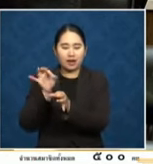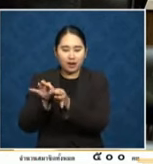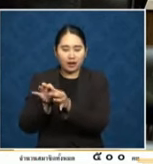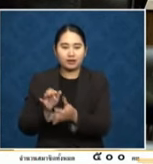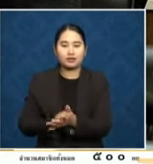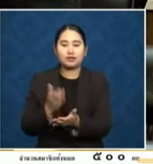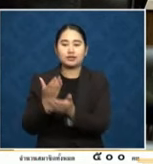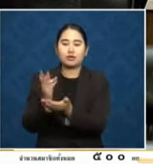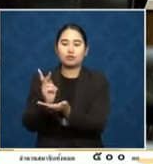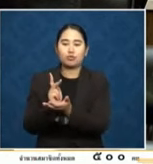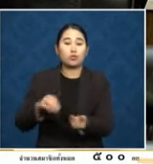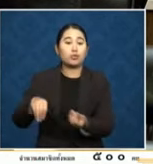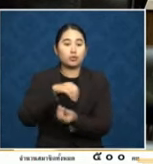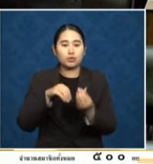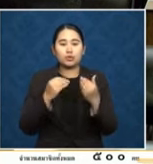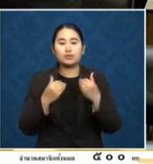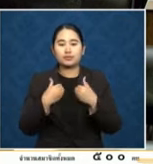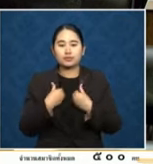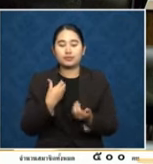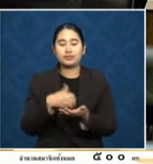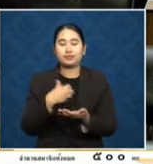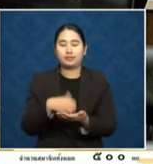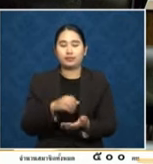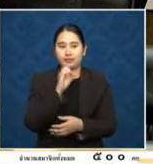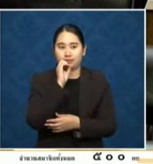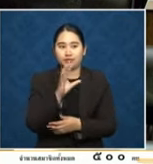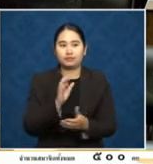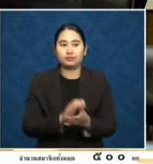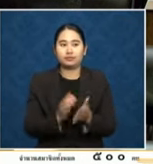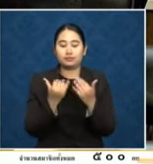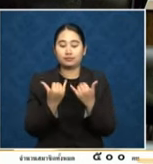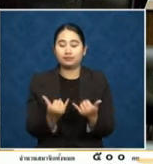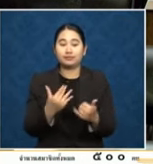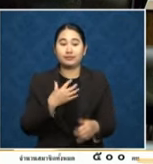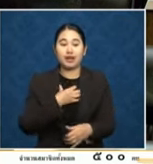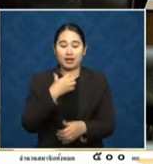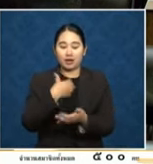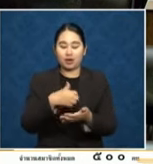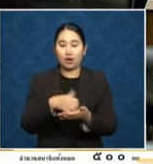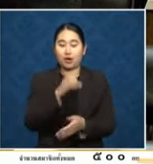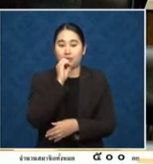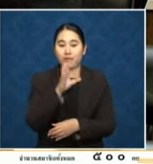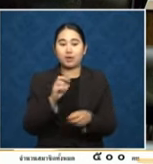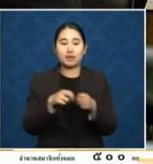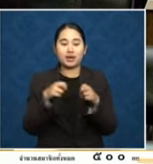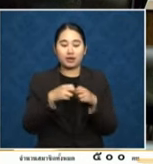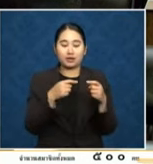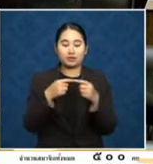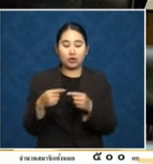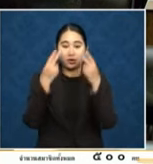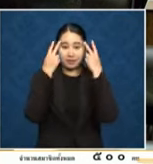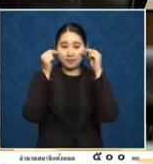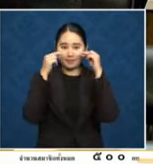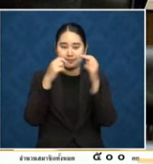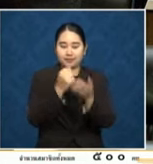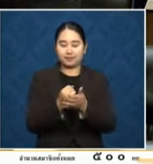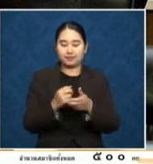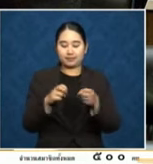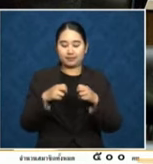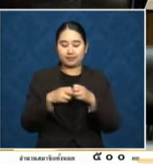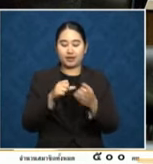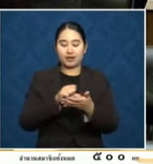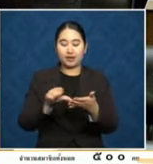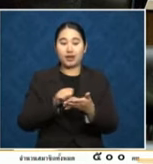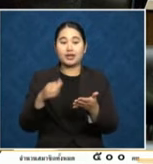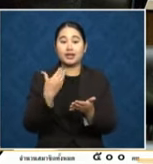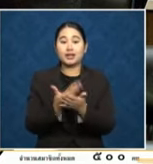ารท่านประธานคะวันนี้อยากจะเรียนหารือท่านประธานฝากไปยังนายกรัฐมนตรีช่วยแก้ไขในเรื่องราค